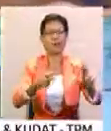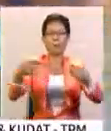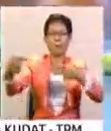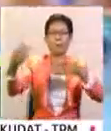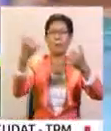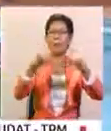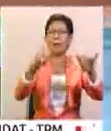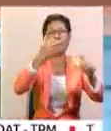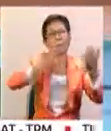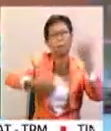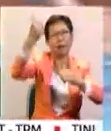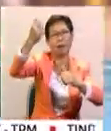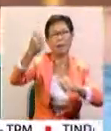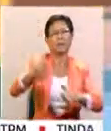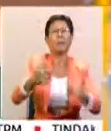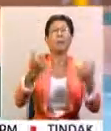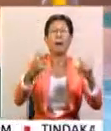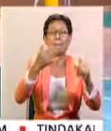terbaik.